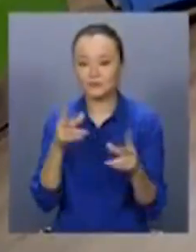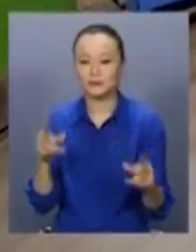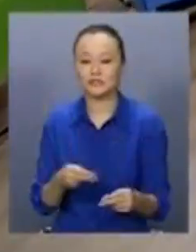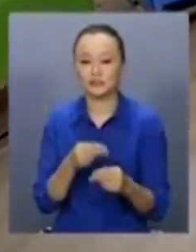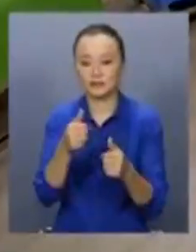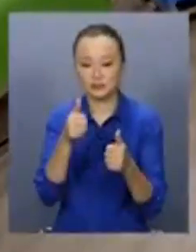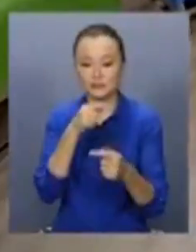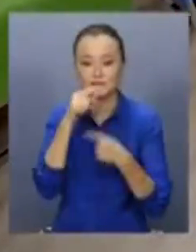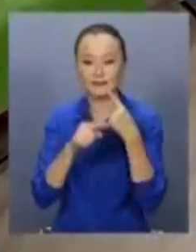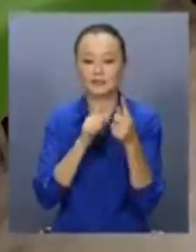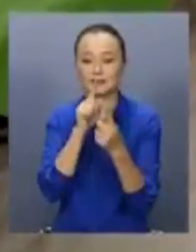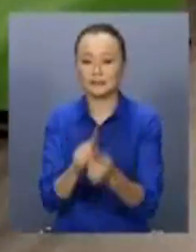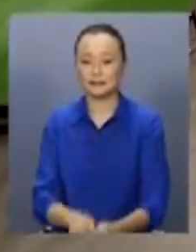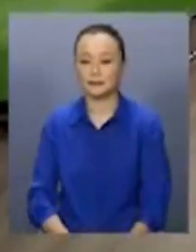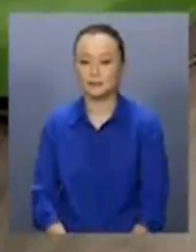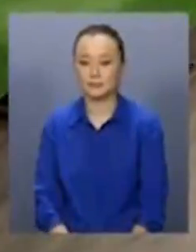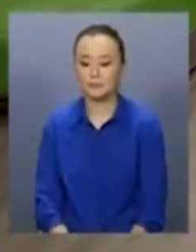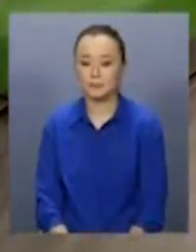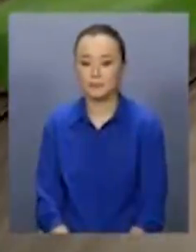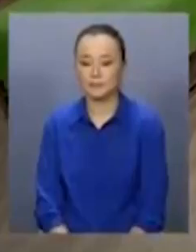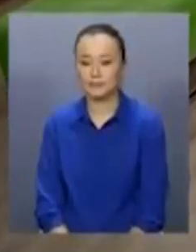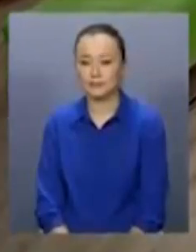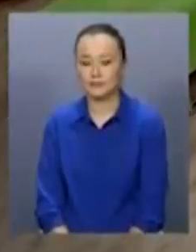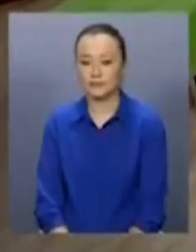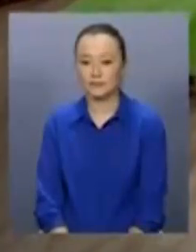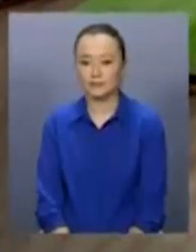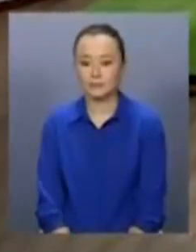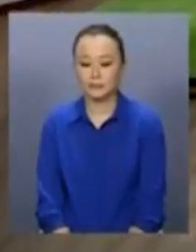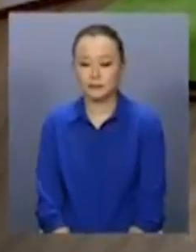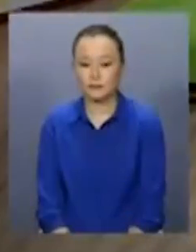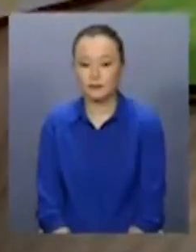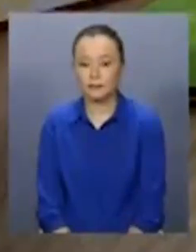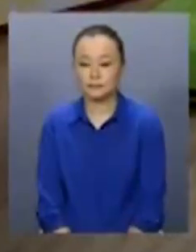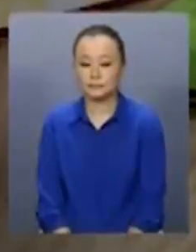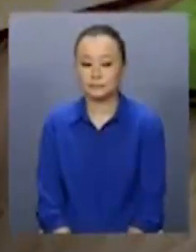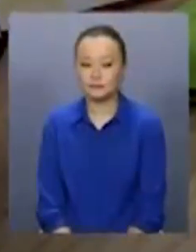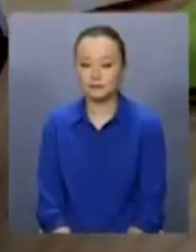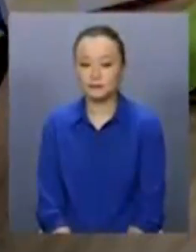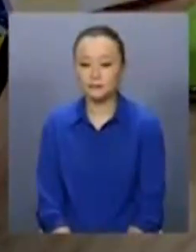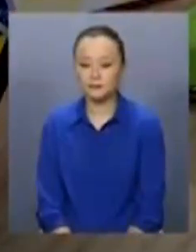Көріскенше күн жақсы.